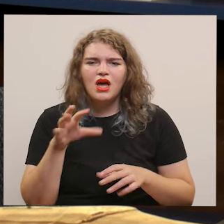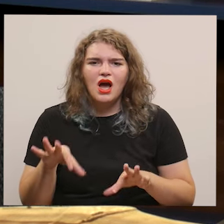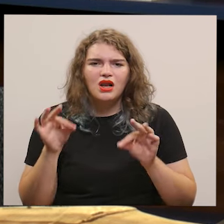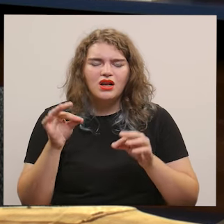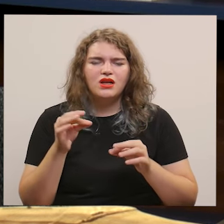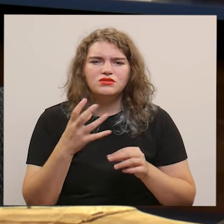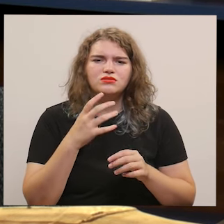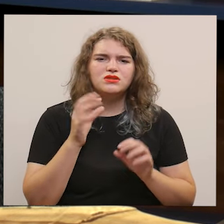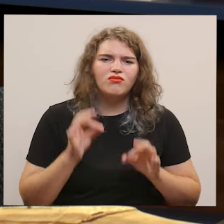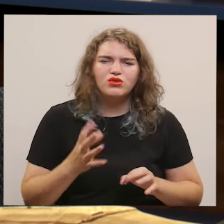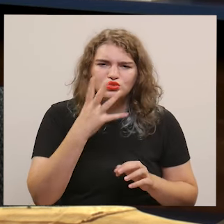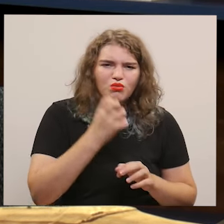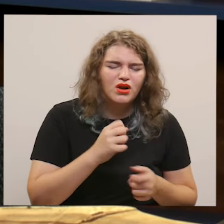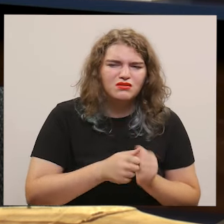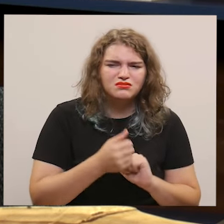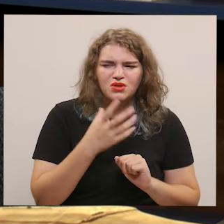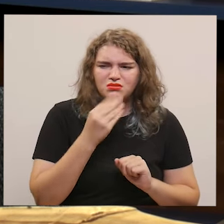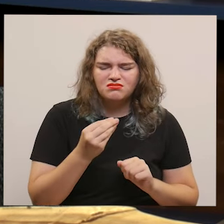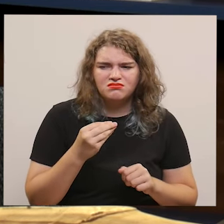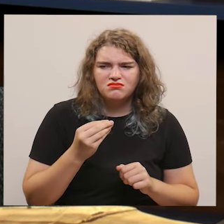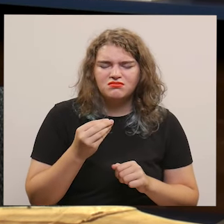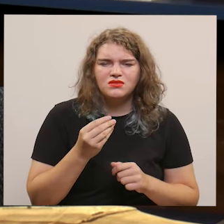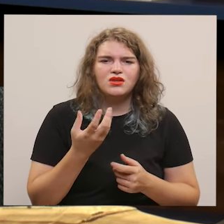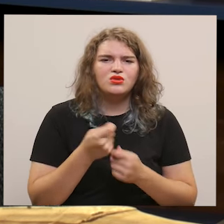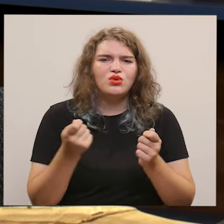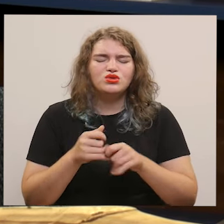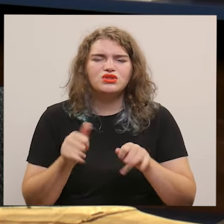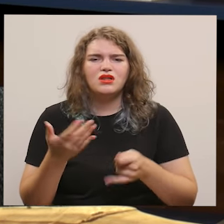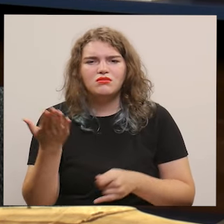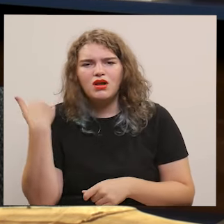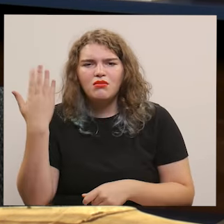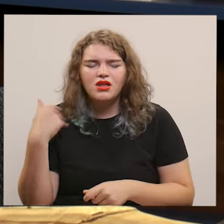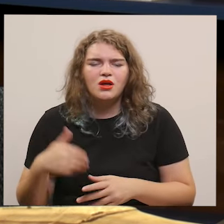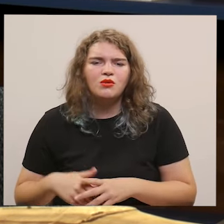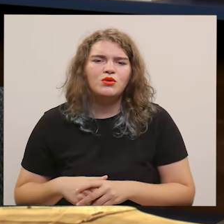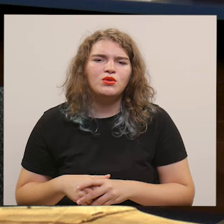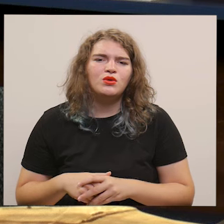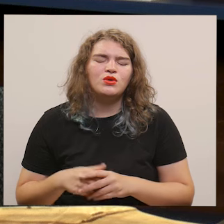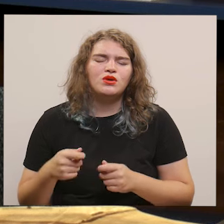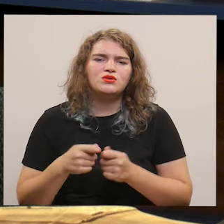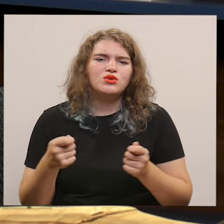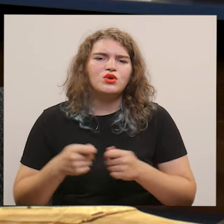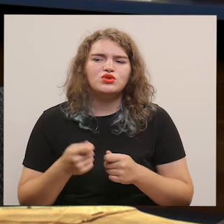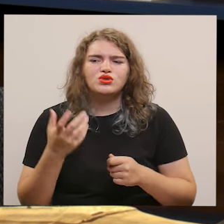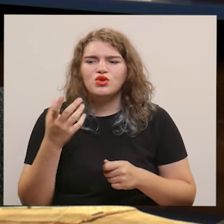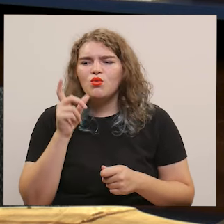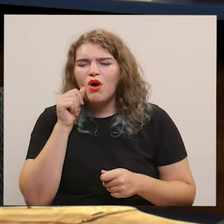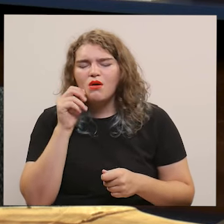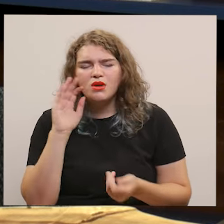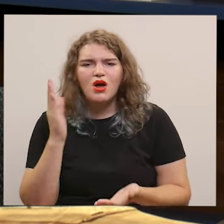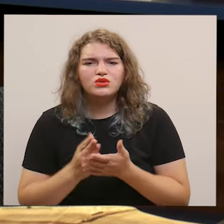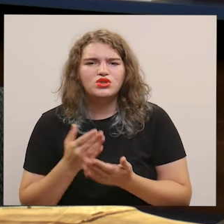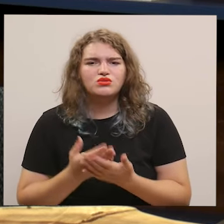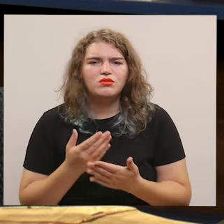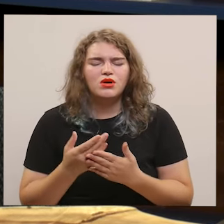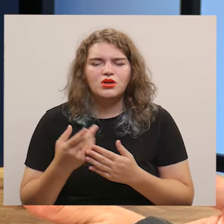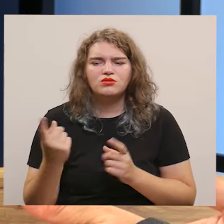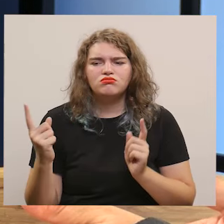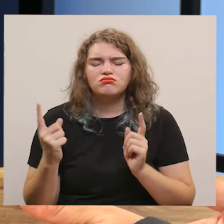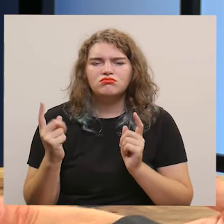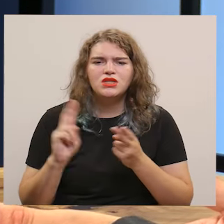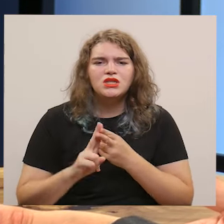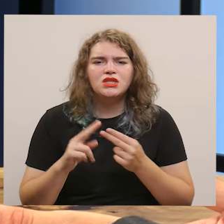amărăciune, alegi să lași ca tot ce s-a întâmplat în trecutul tău și ceea ce oamenii au decis, bazați